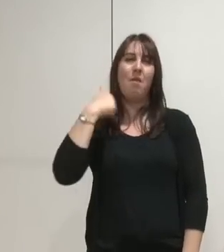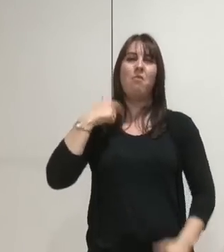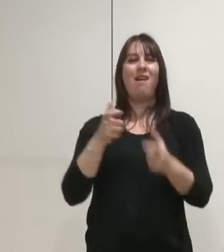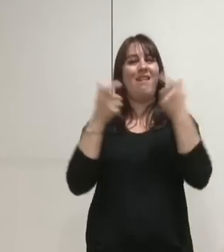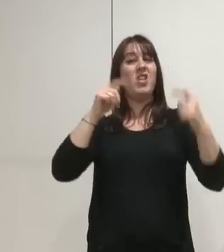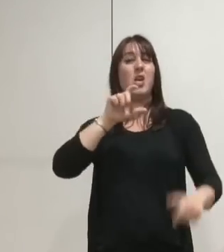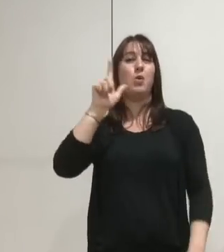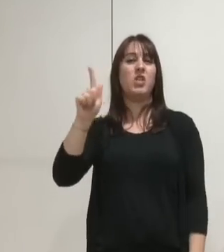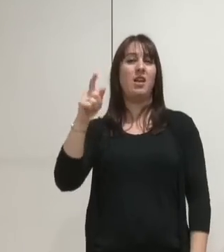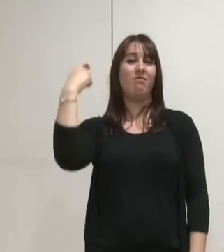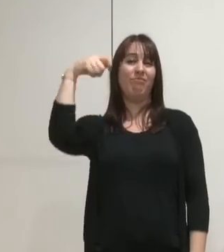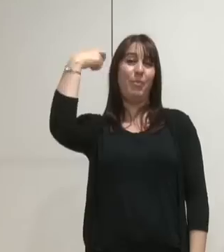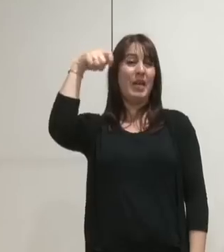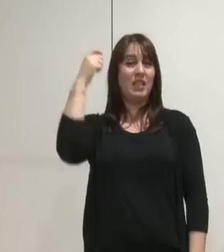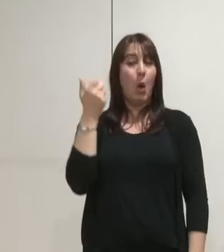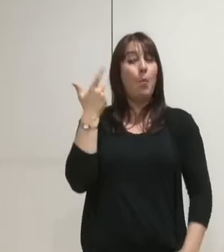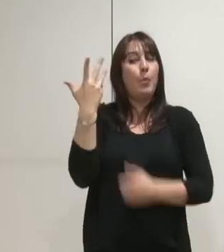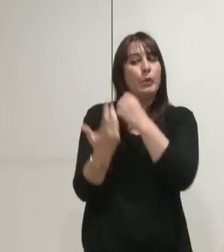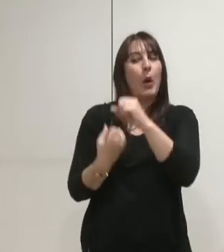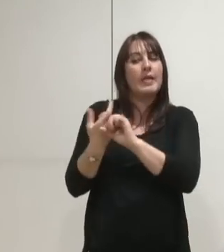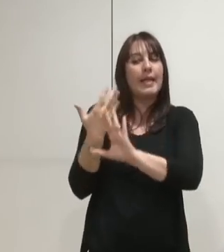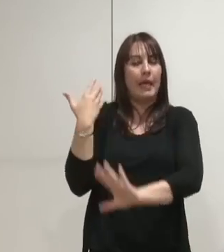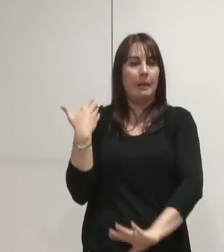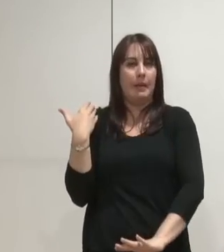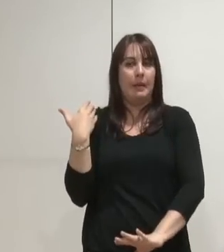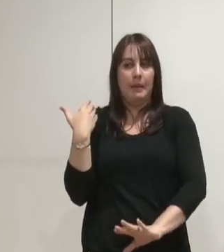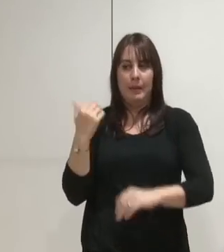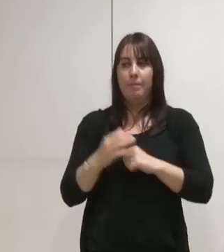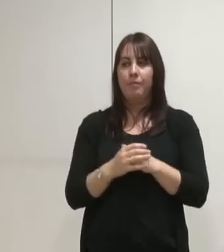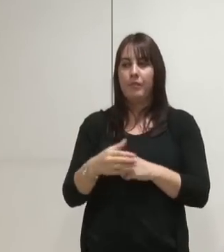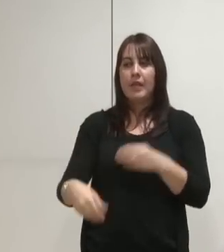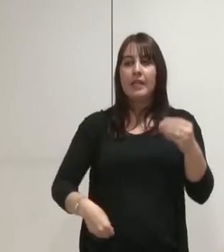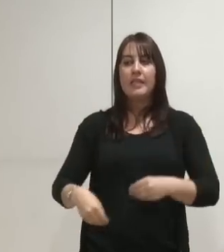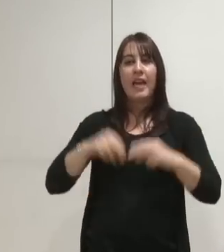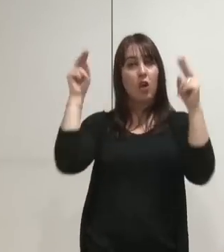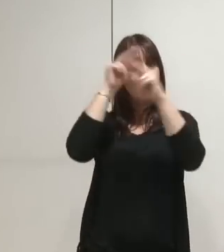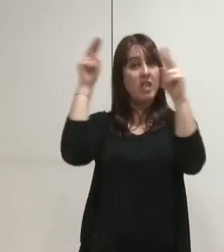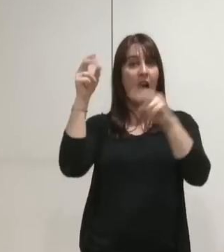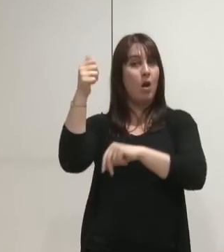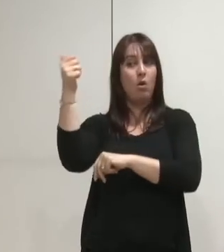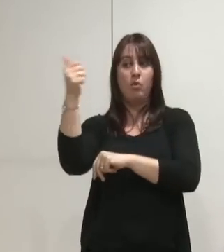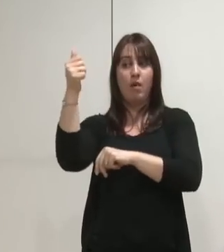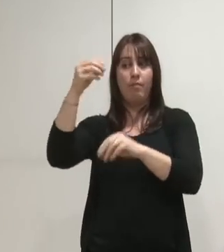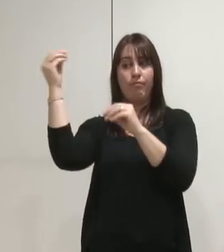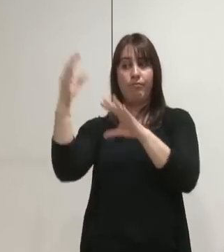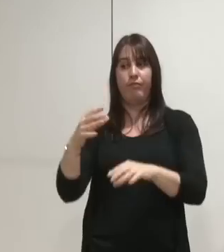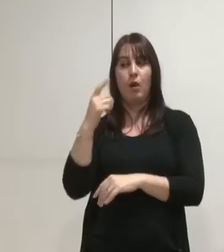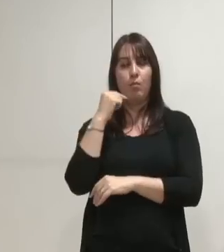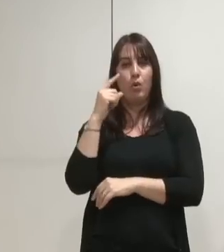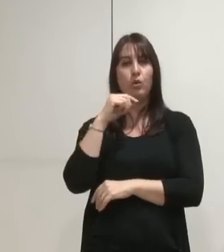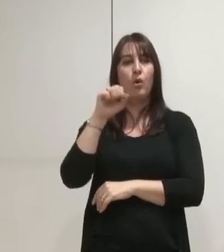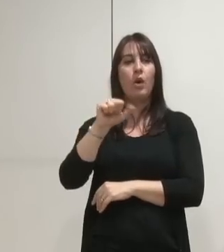g pendant quelques années au directeur général de GG qui a quitté ses fonctions Olivier